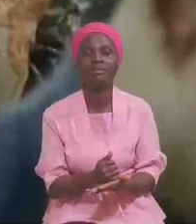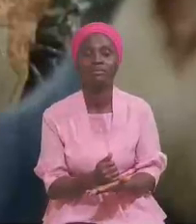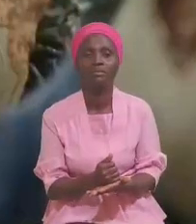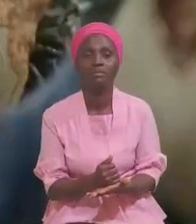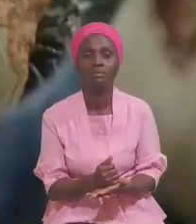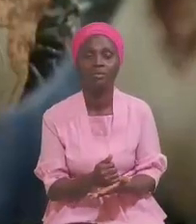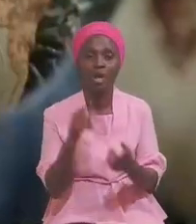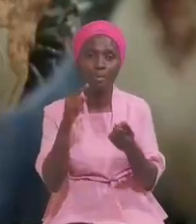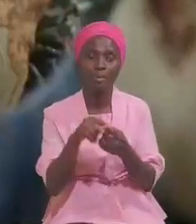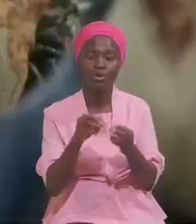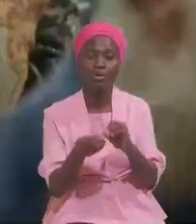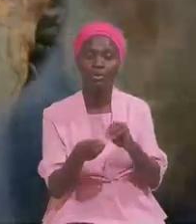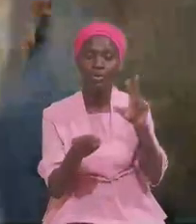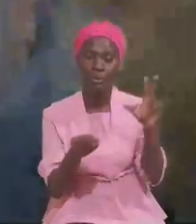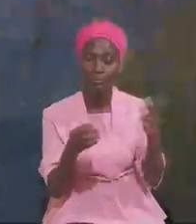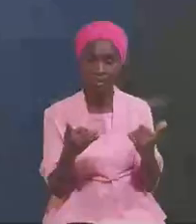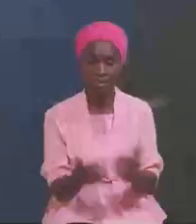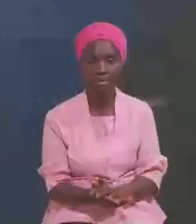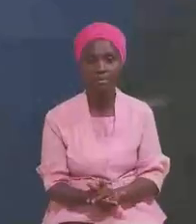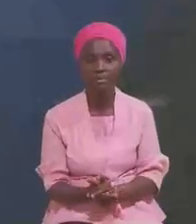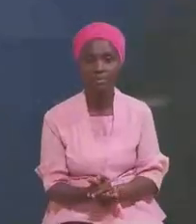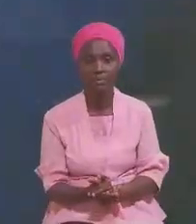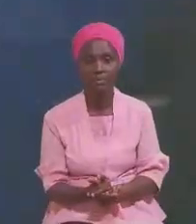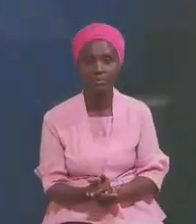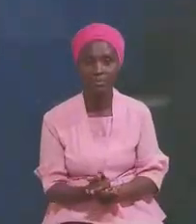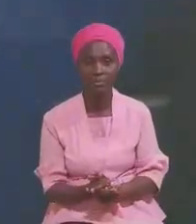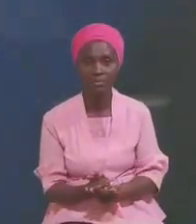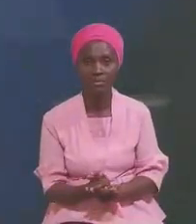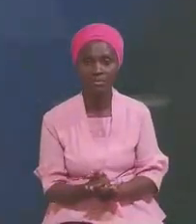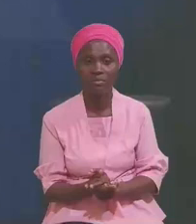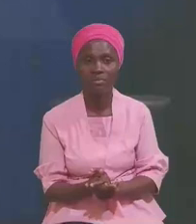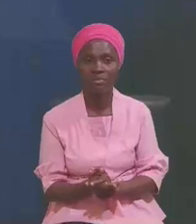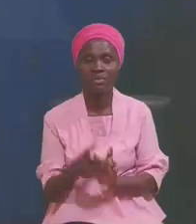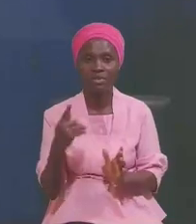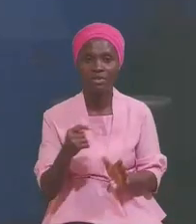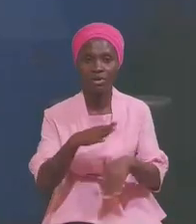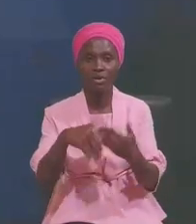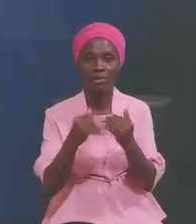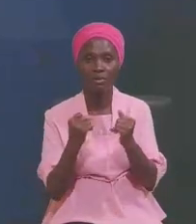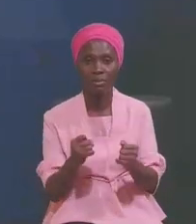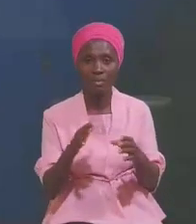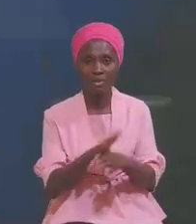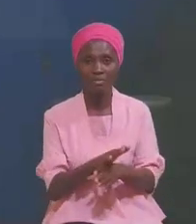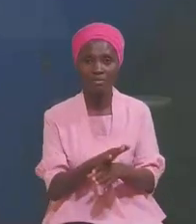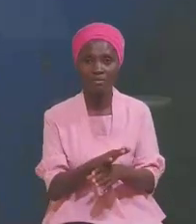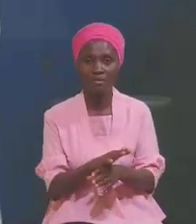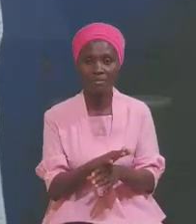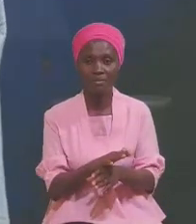Allons au troisième point. C'est l'omnipotence pour le